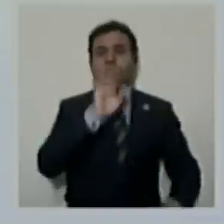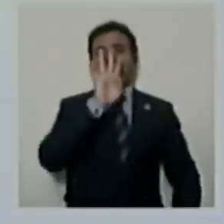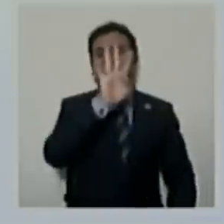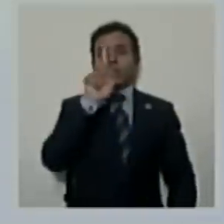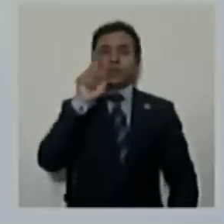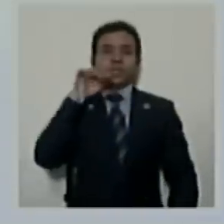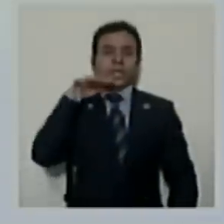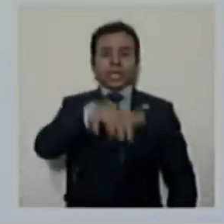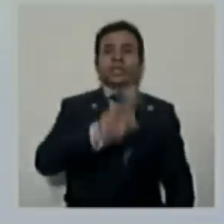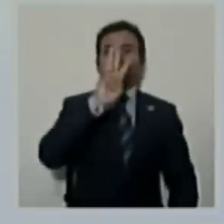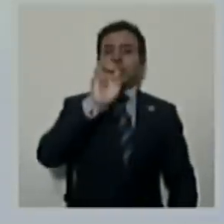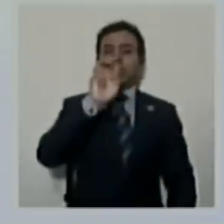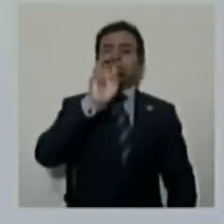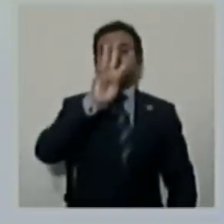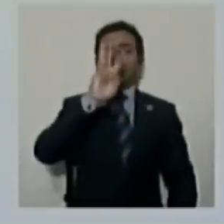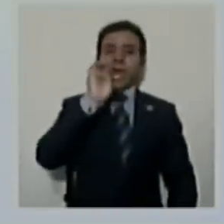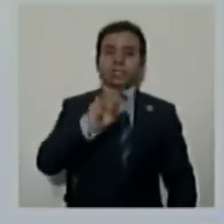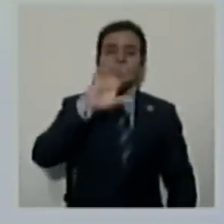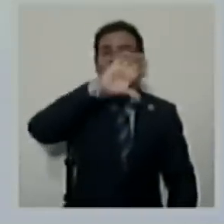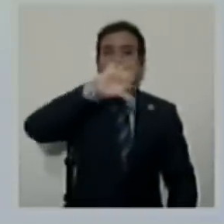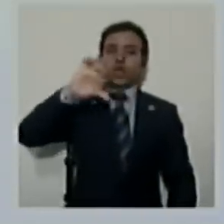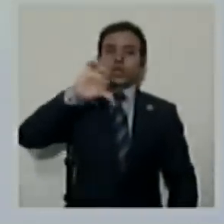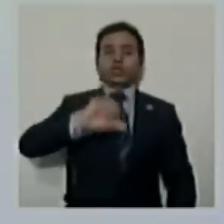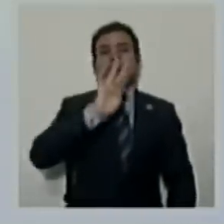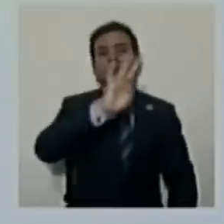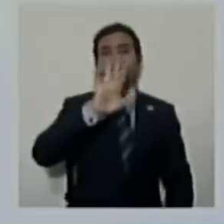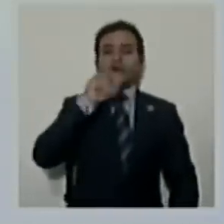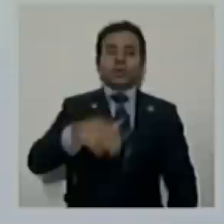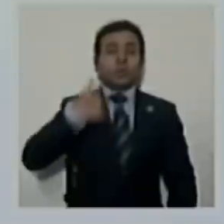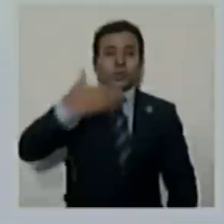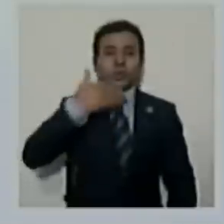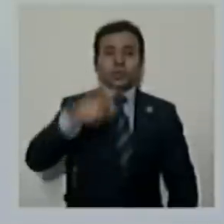হয়েছে। এ পর্যন্ত ফোন কল রিসিভ করা হয়েছে